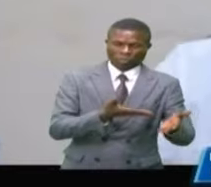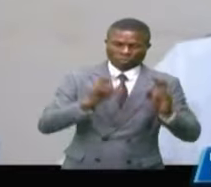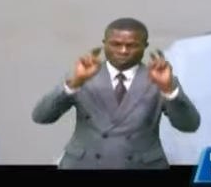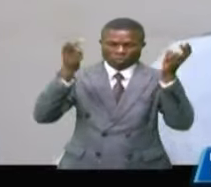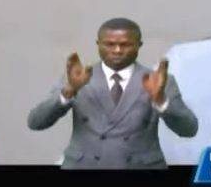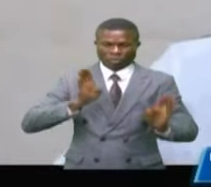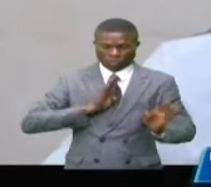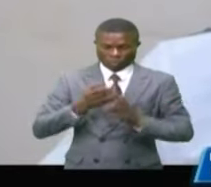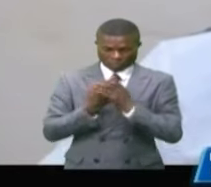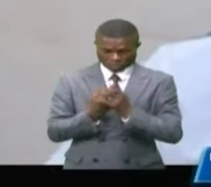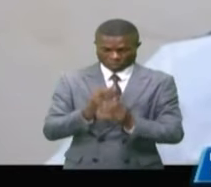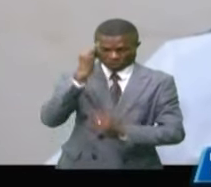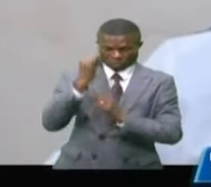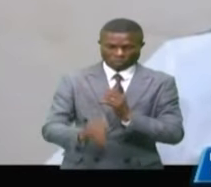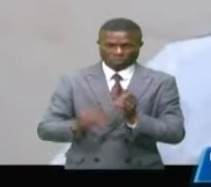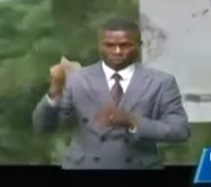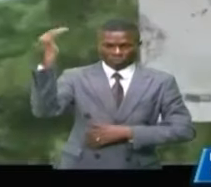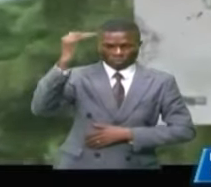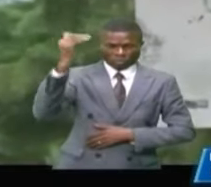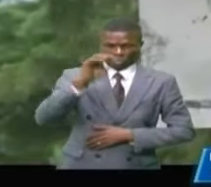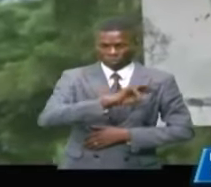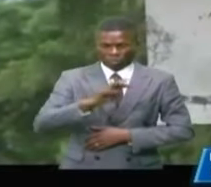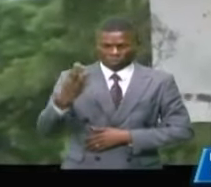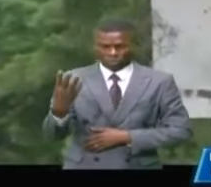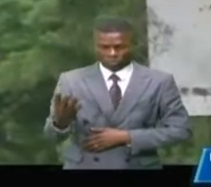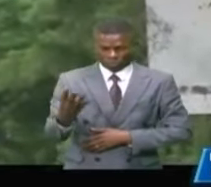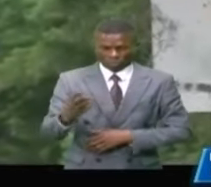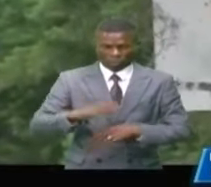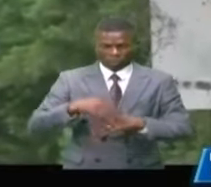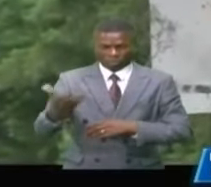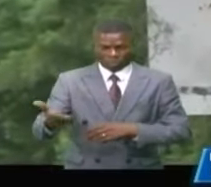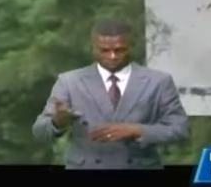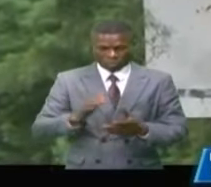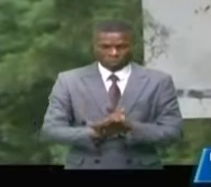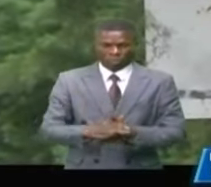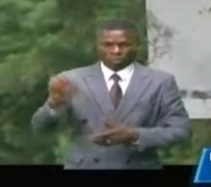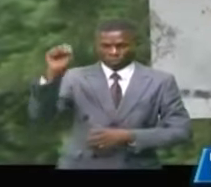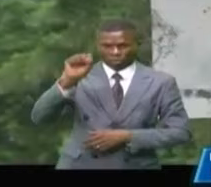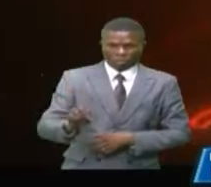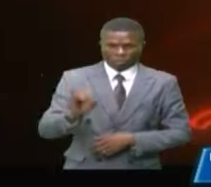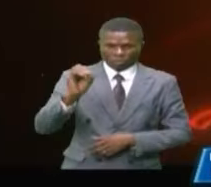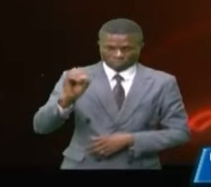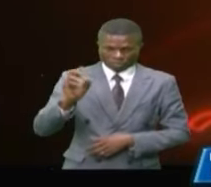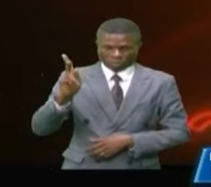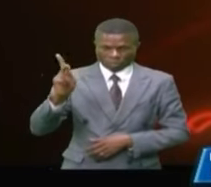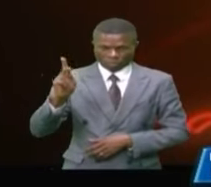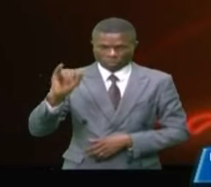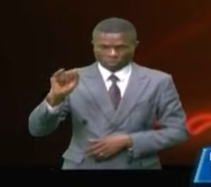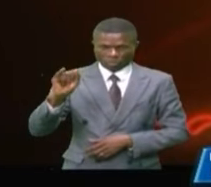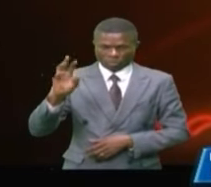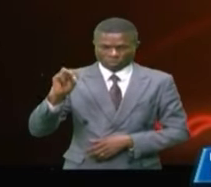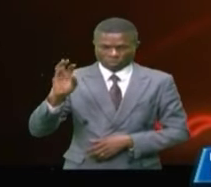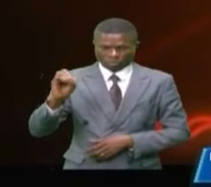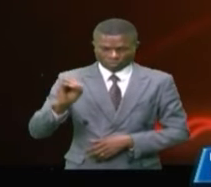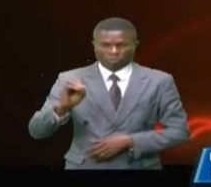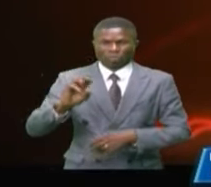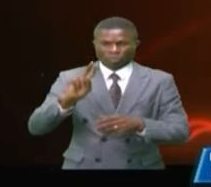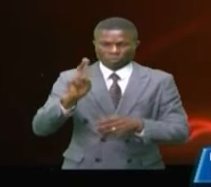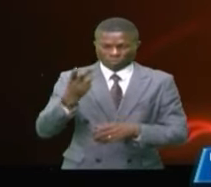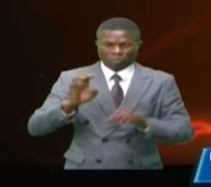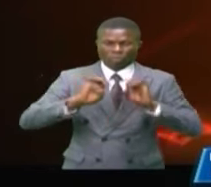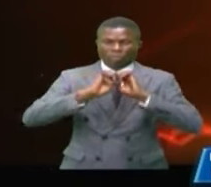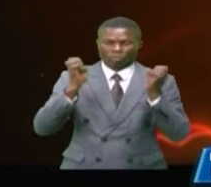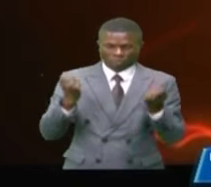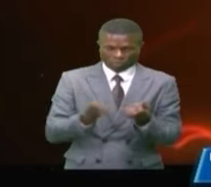Bounia d'ici la fin de l'année 2024. Notons qu'après la Sokimo, Norusasu devient la seconde